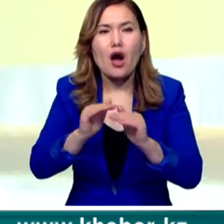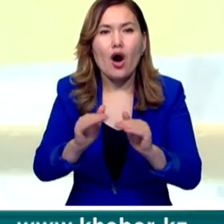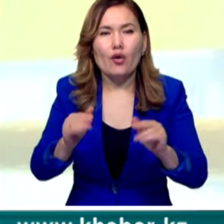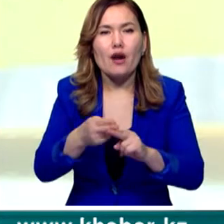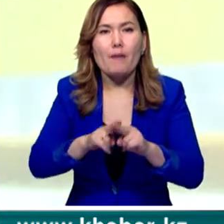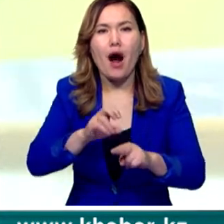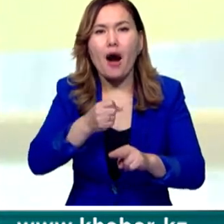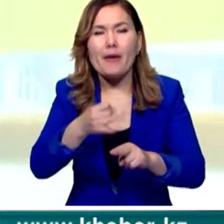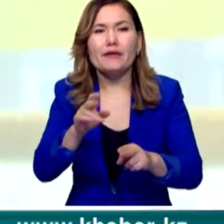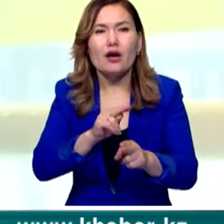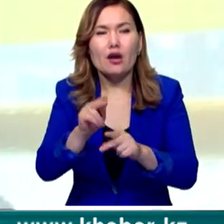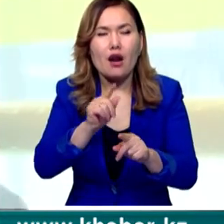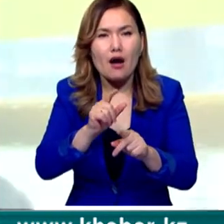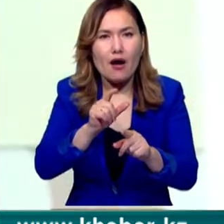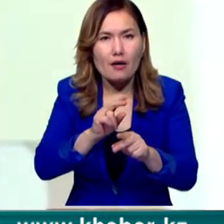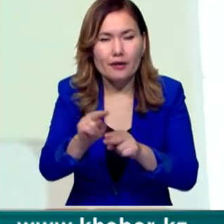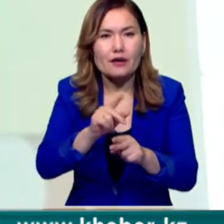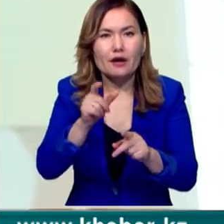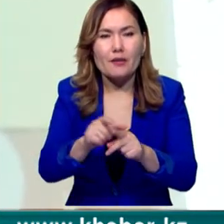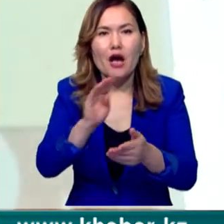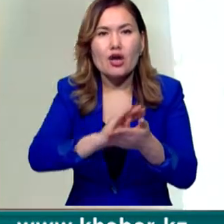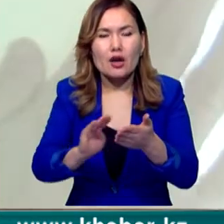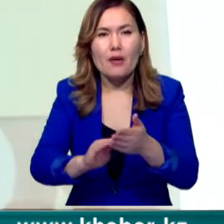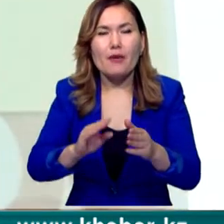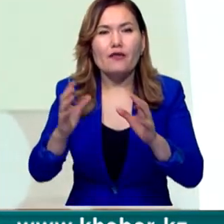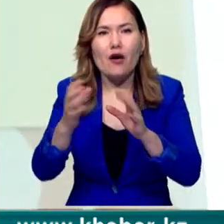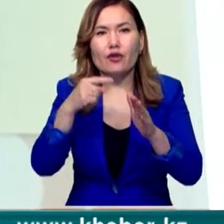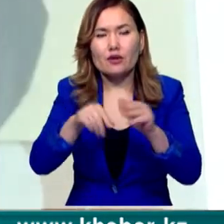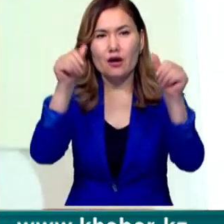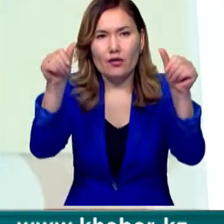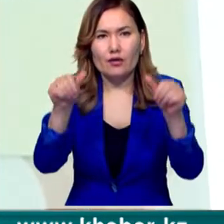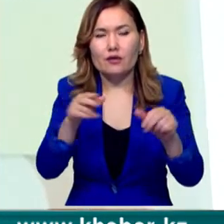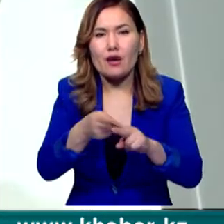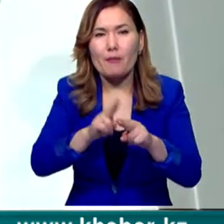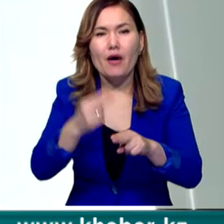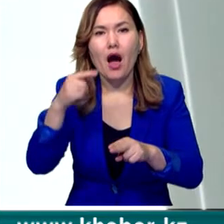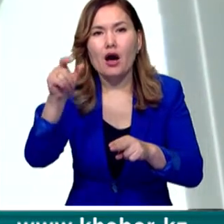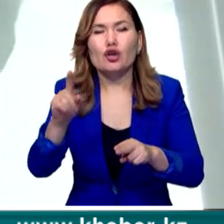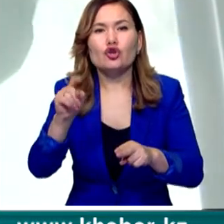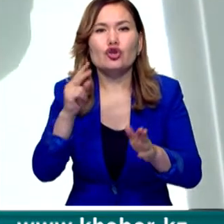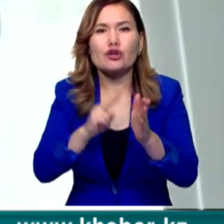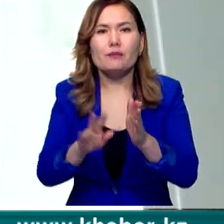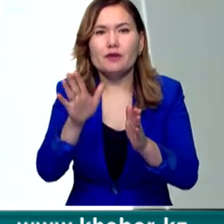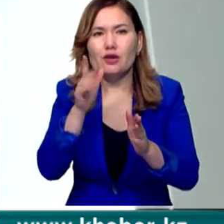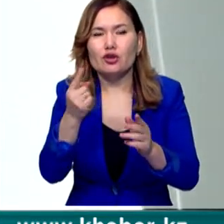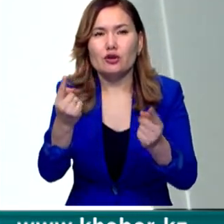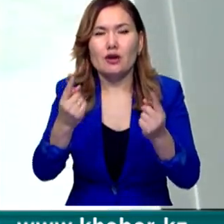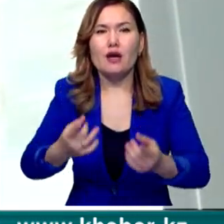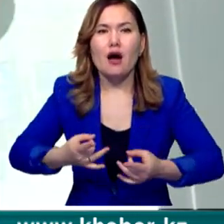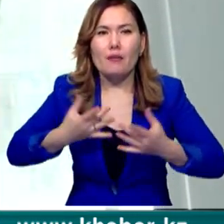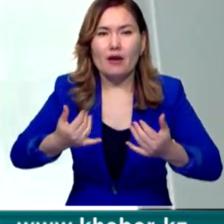сондай-ақ Абайдың қара сөздері жазылған танымдық плакаттар автобус ішіне де ілінген. Ақынның 175 жылдығына арналған